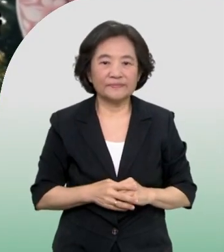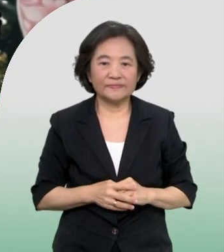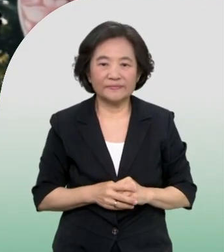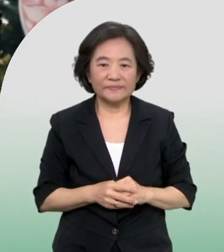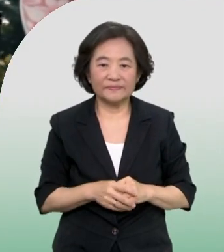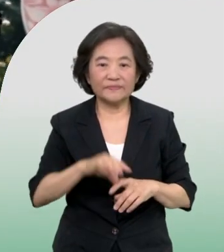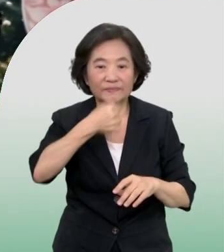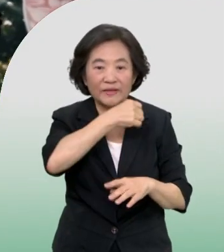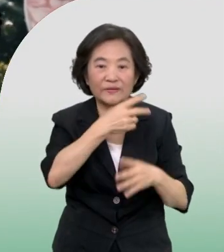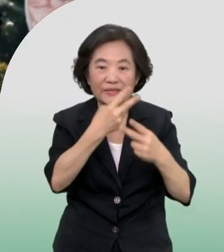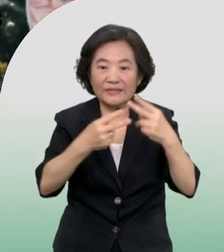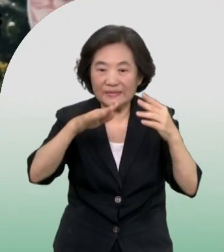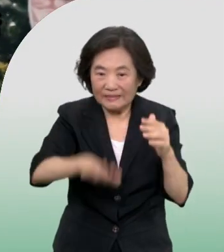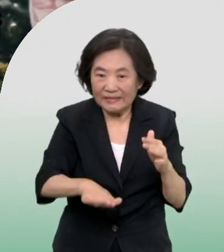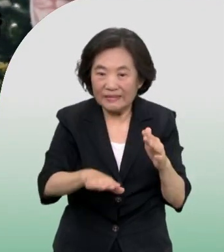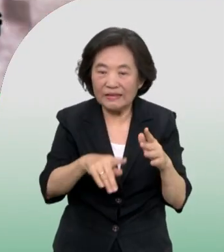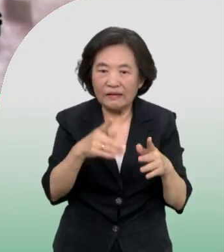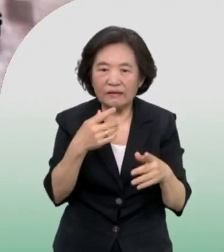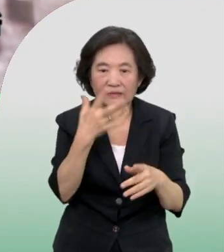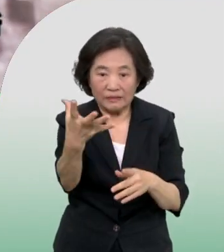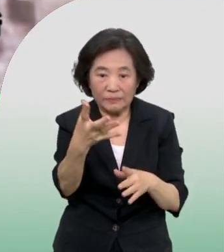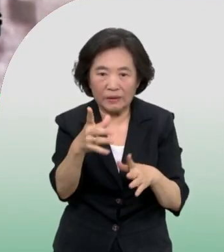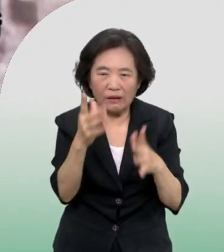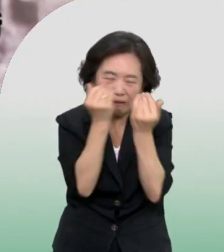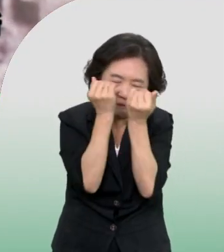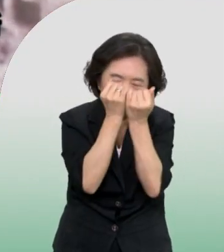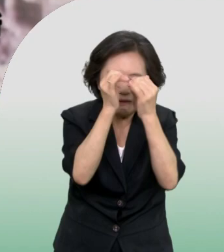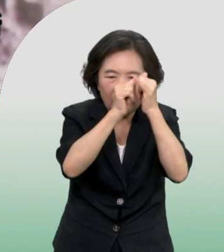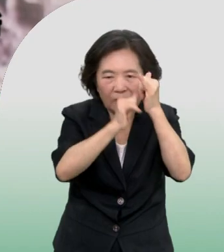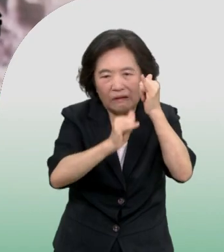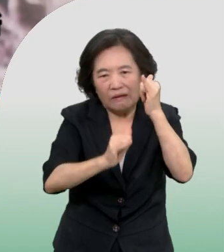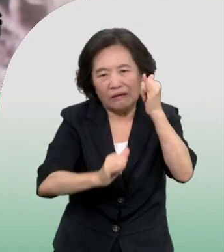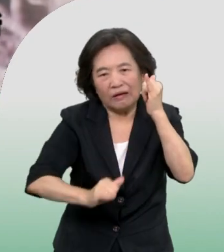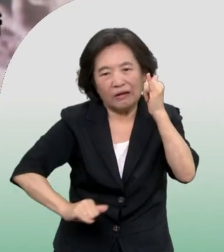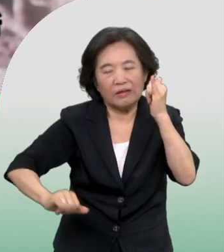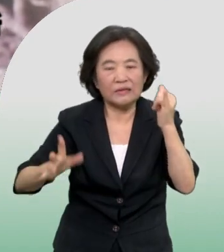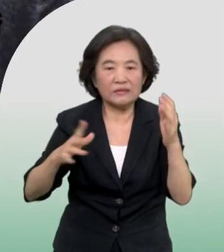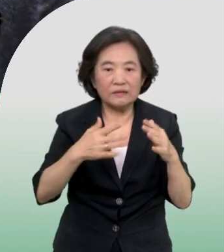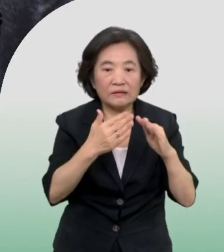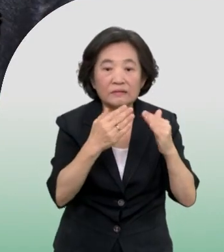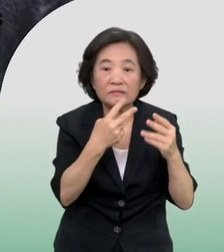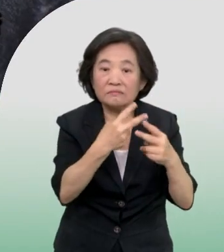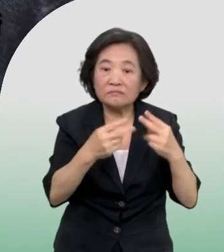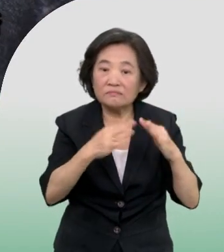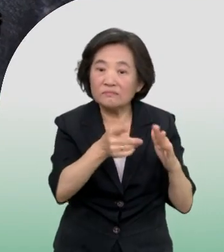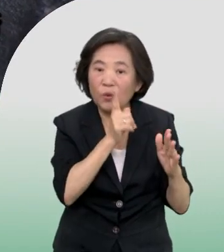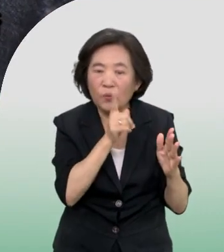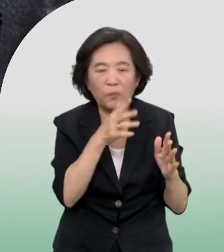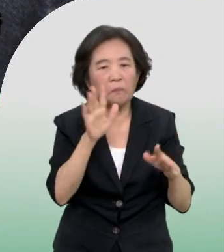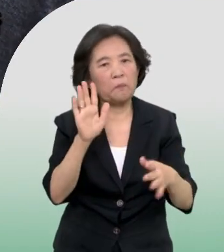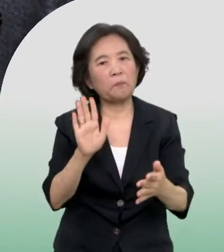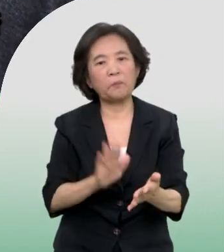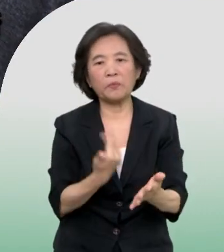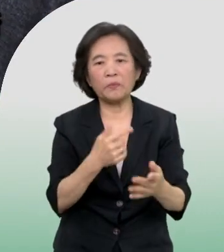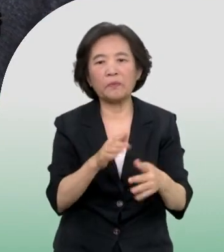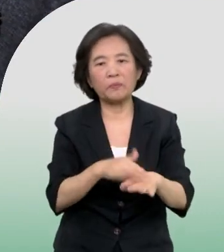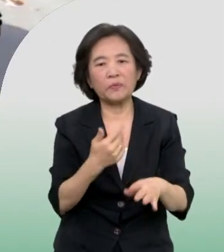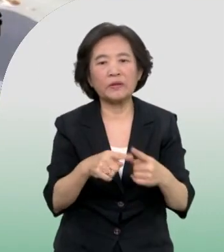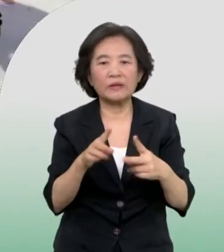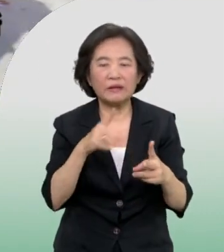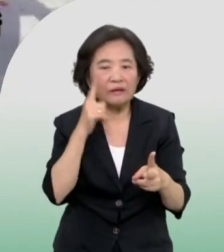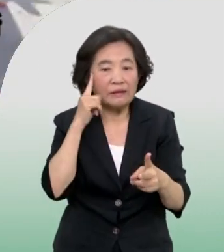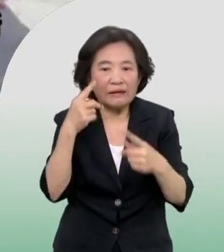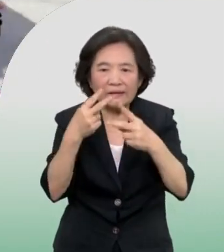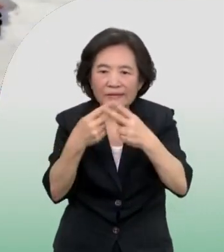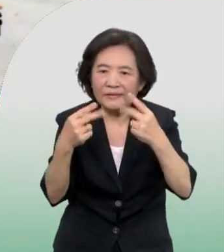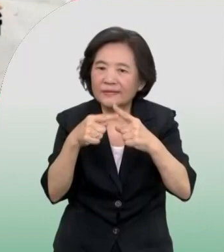推翻嘅学弟学院，但带住件原先的假台，地中嘅都谈唔到学费，乡亲也单单唔多了解物